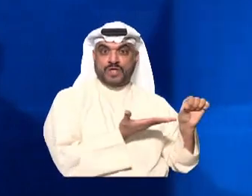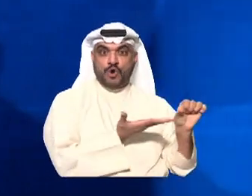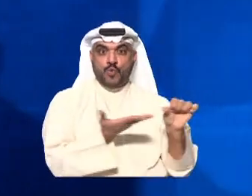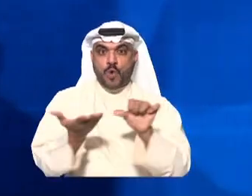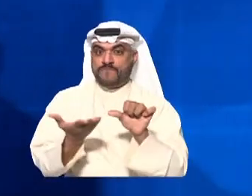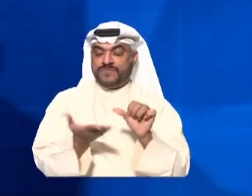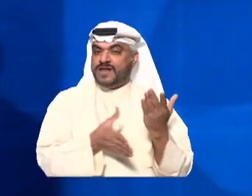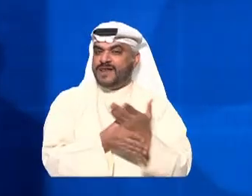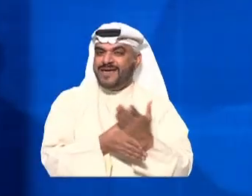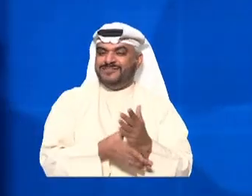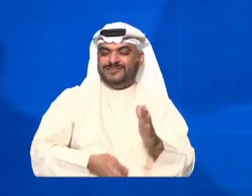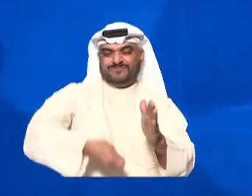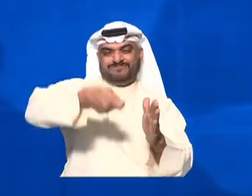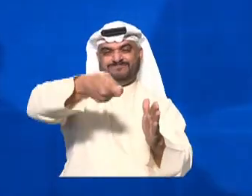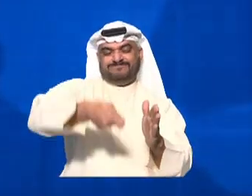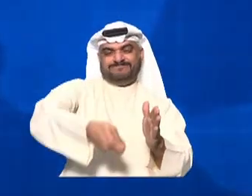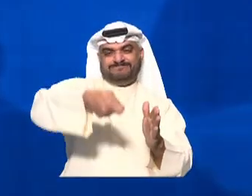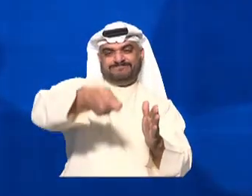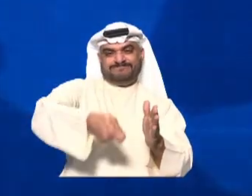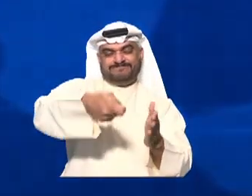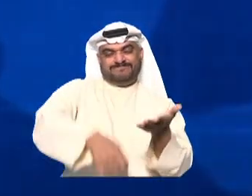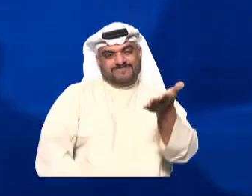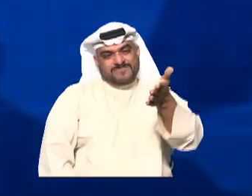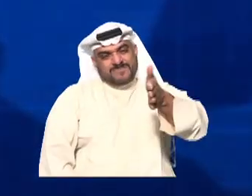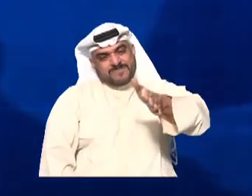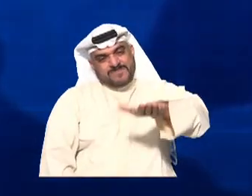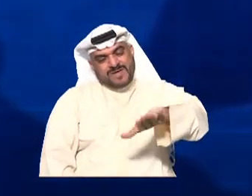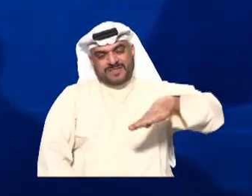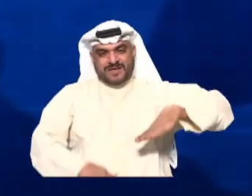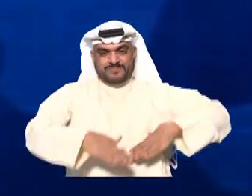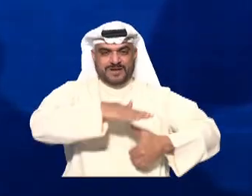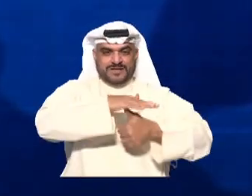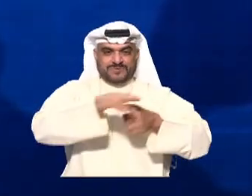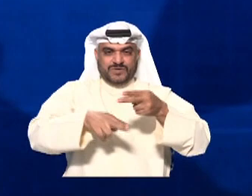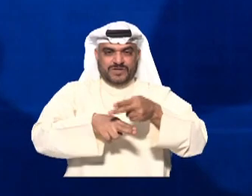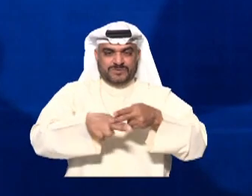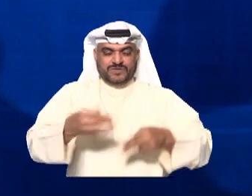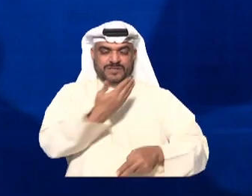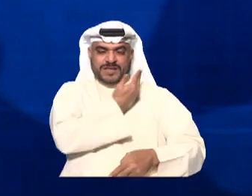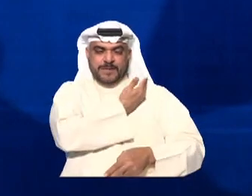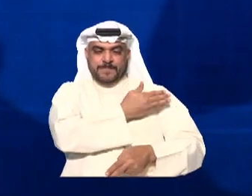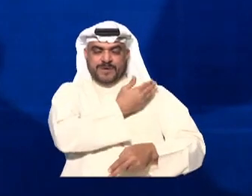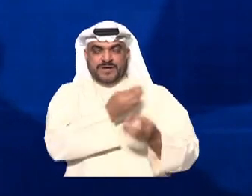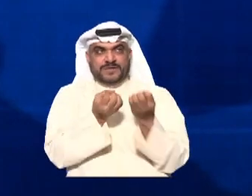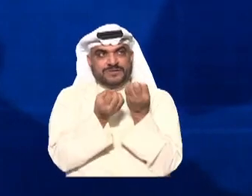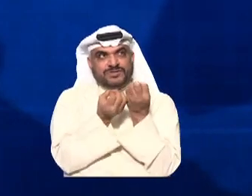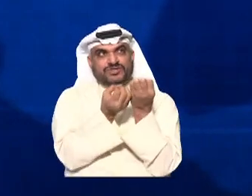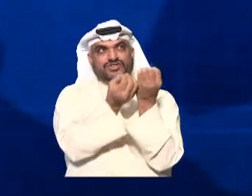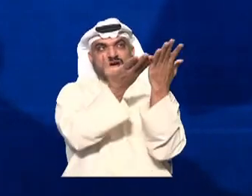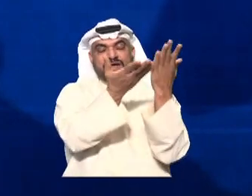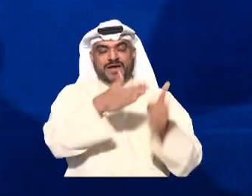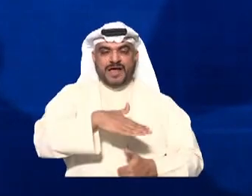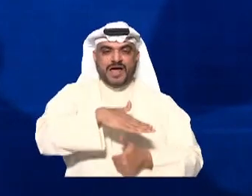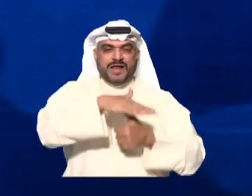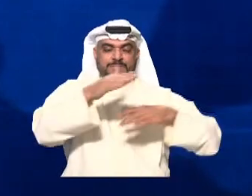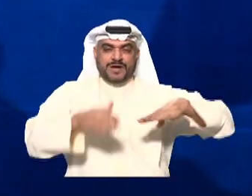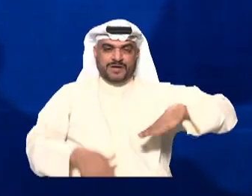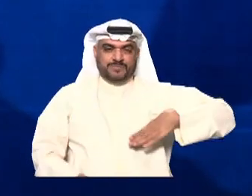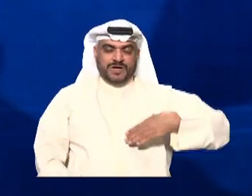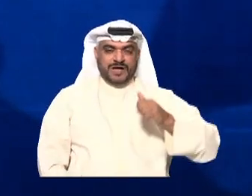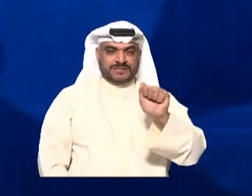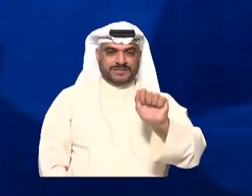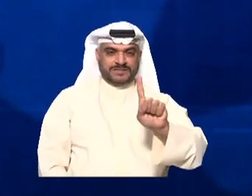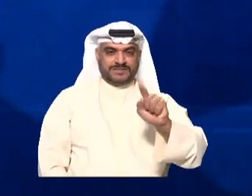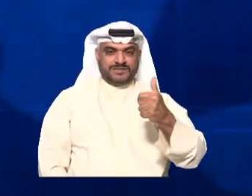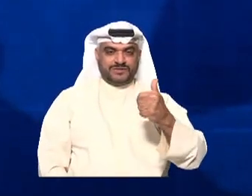لتقديم واجب العزاء في وفاة فقيد الوطن المغفور له بإذن الله تعالى حضرة صاحب السمو أمير البلاد